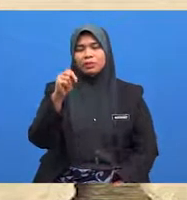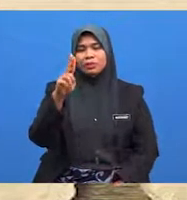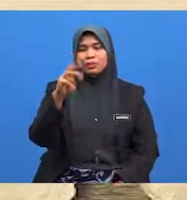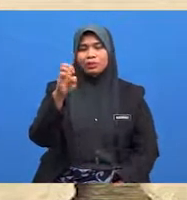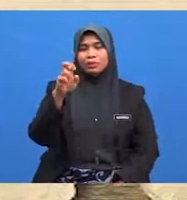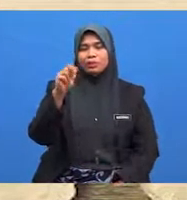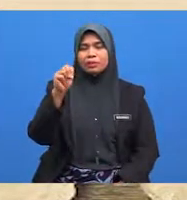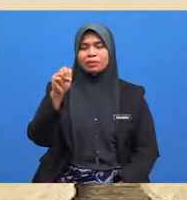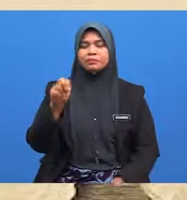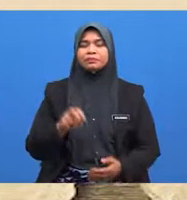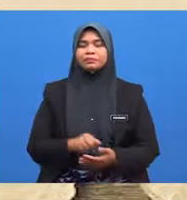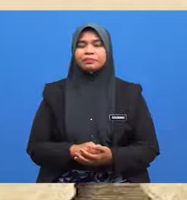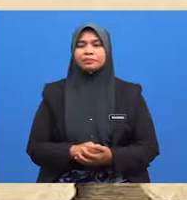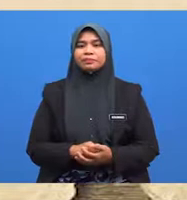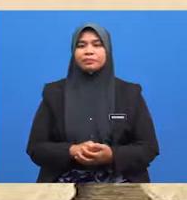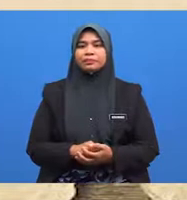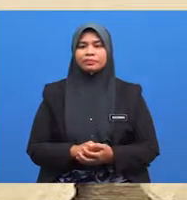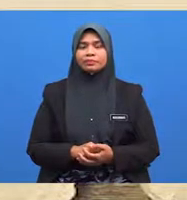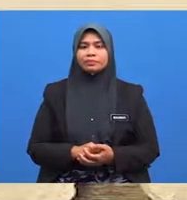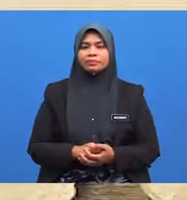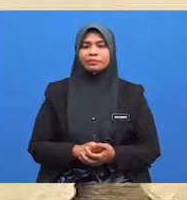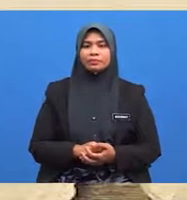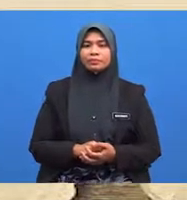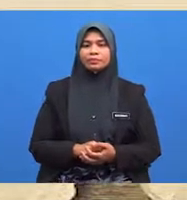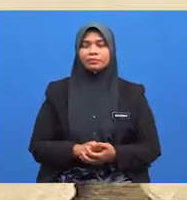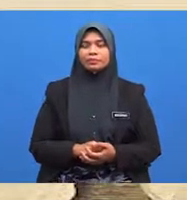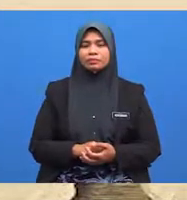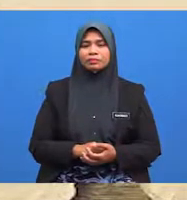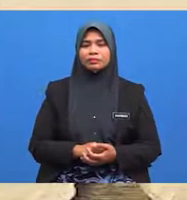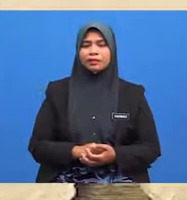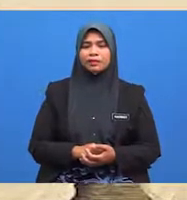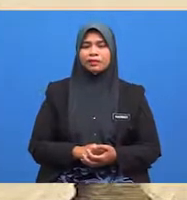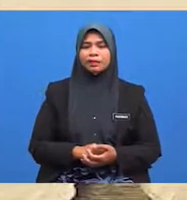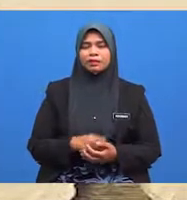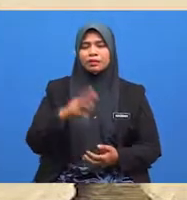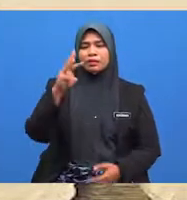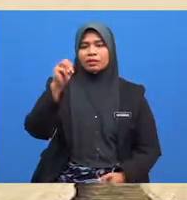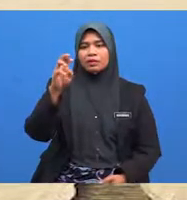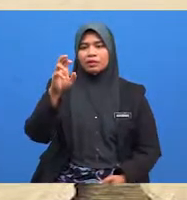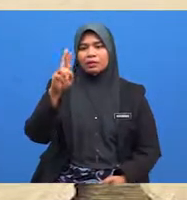dekoratif atau daya tarikan terhadap sesuatu monumen.